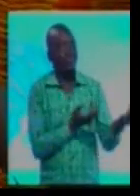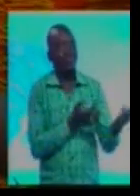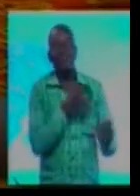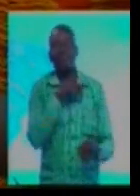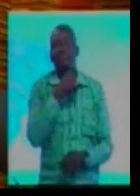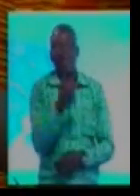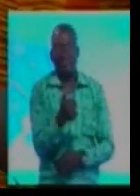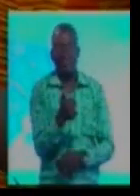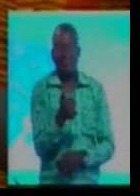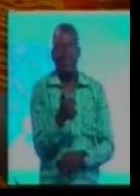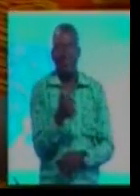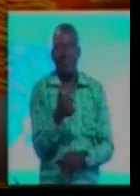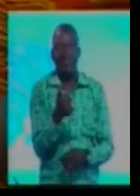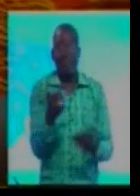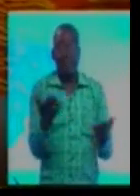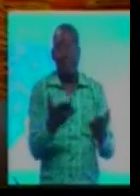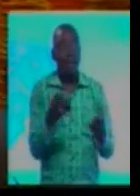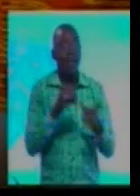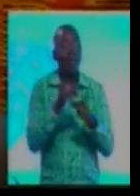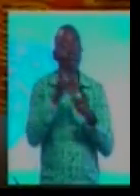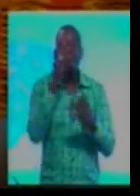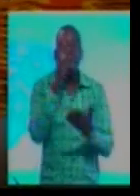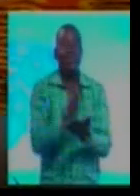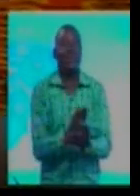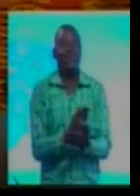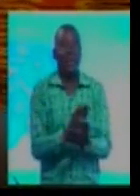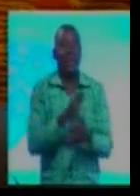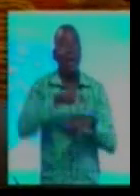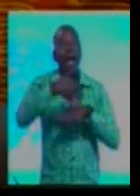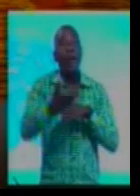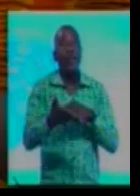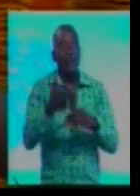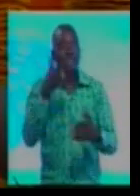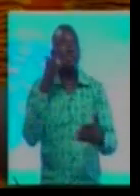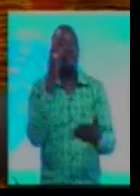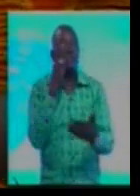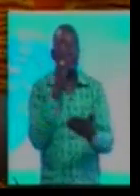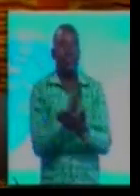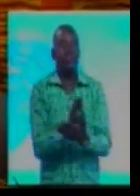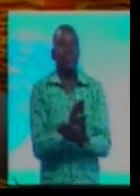négociations, là où on s'était arrêté après la suspension